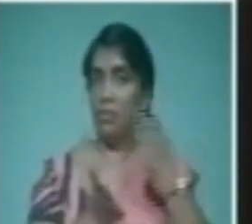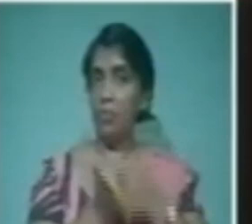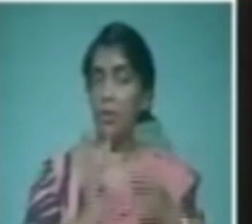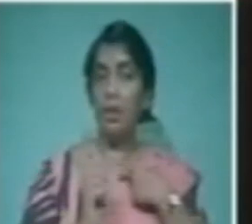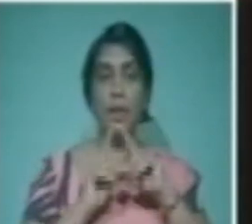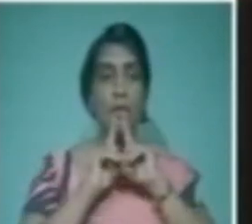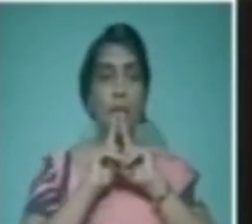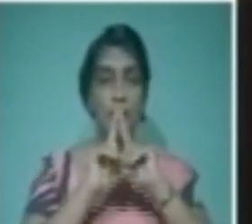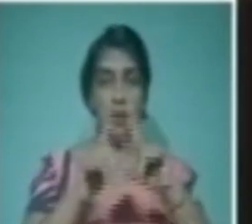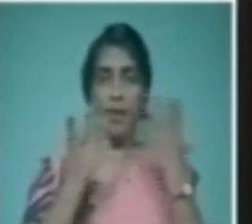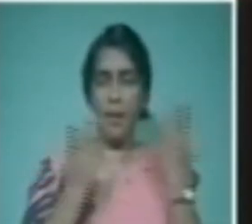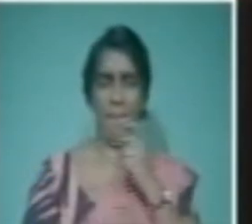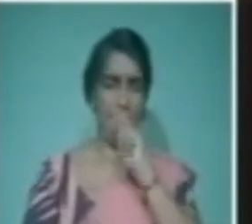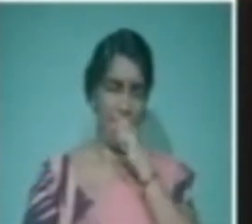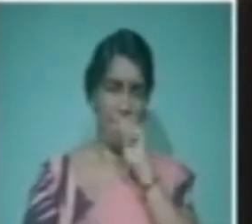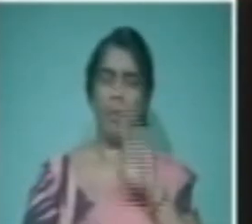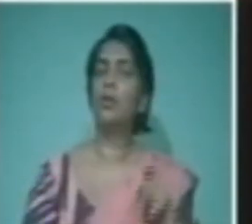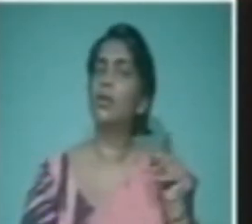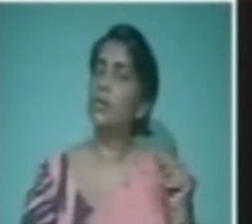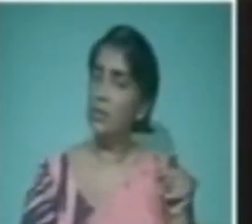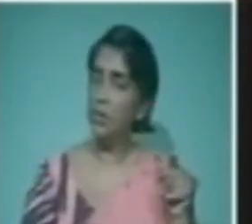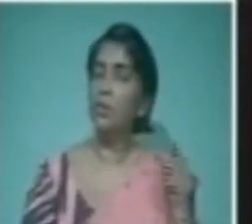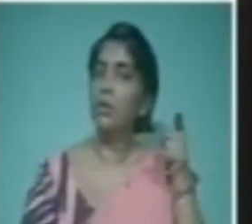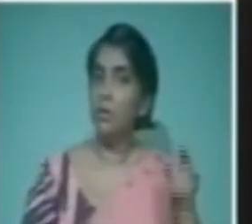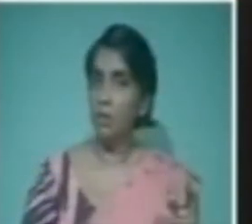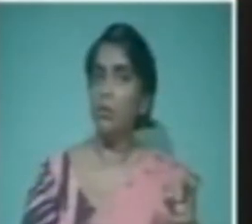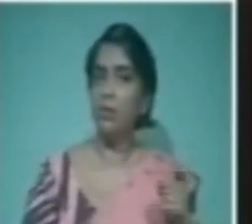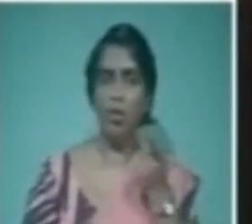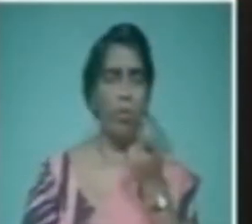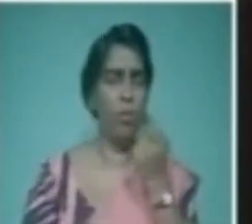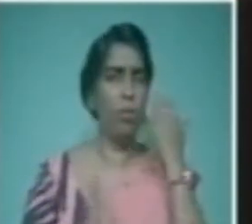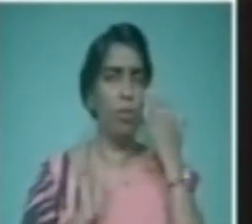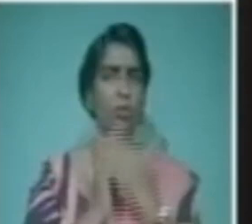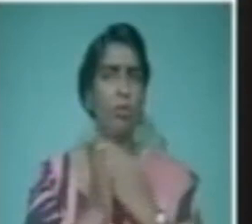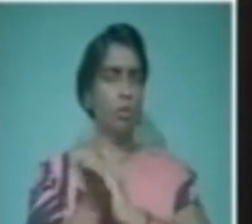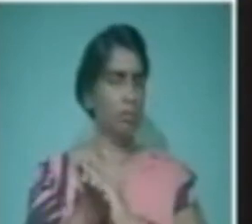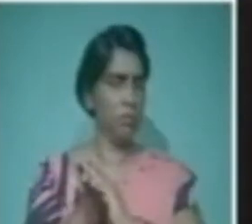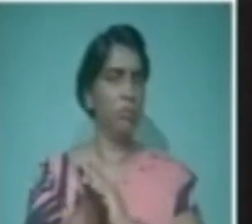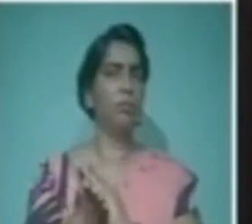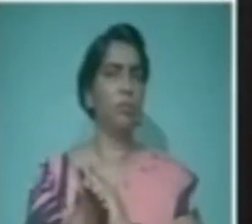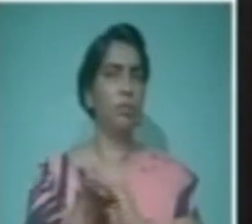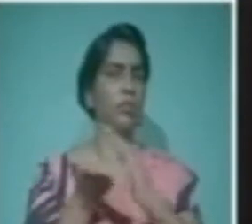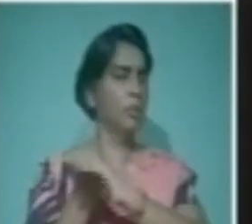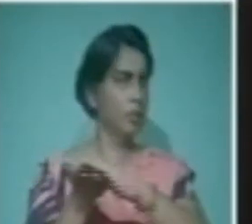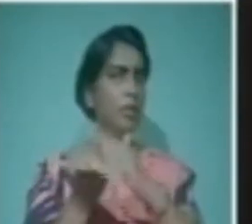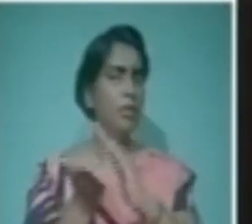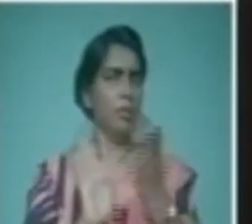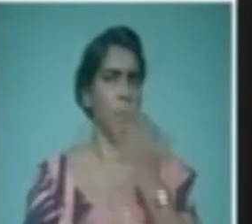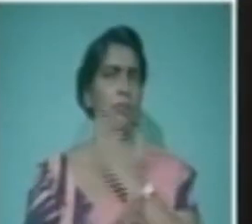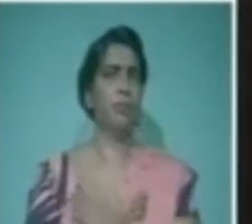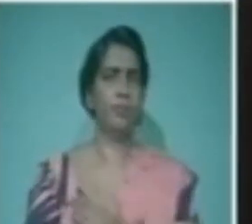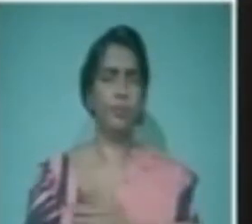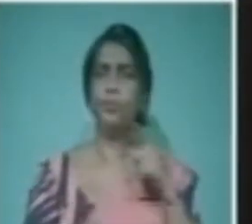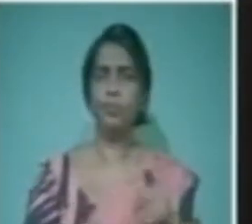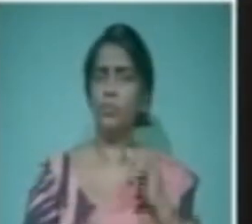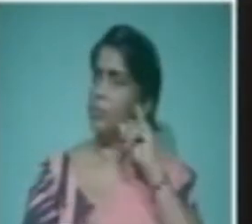helidarau karan natak melikamak dakkano me bridging finance haraha sahana adare laba dennata pera metana